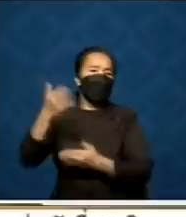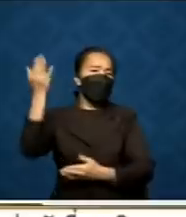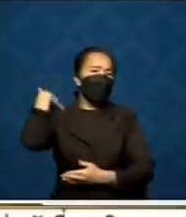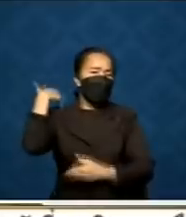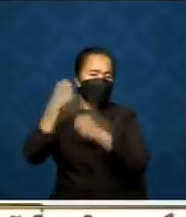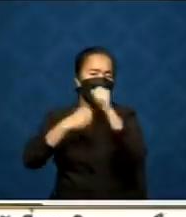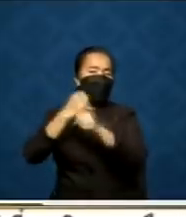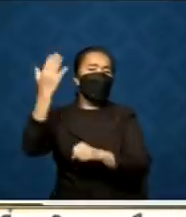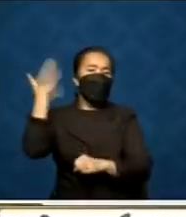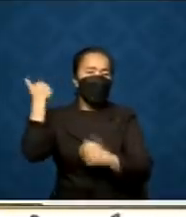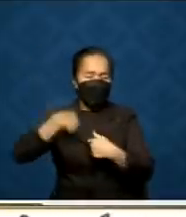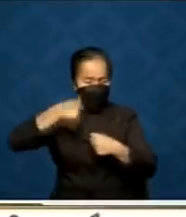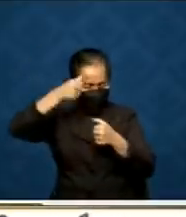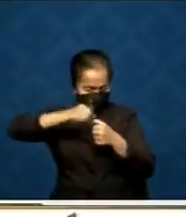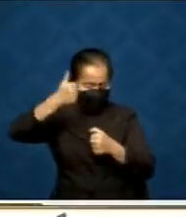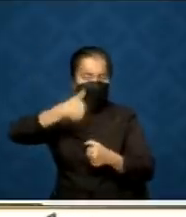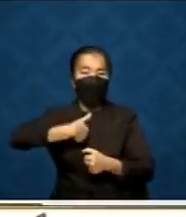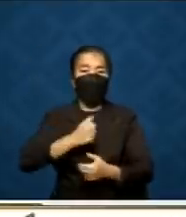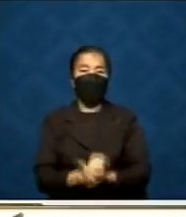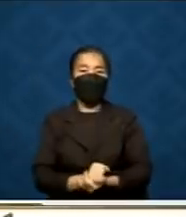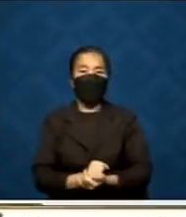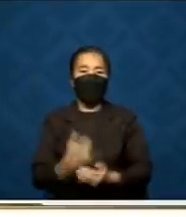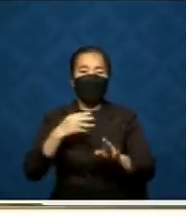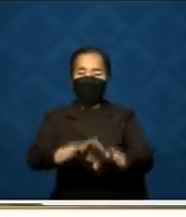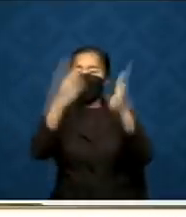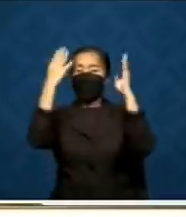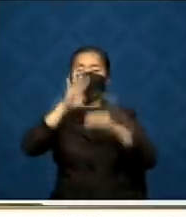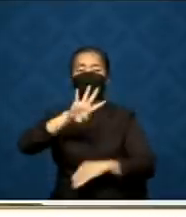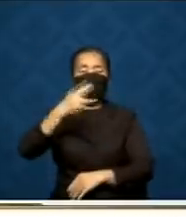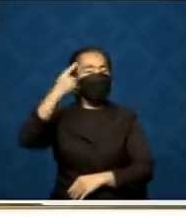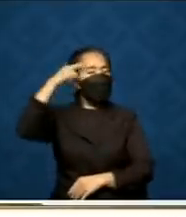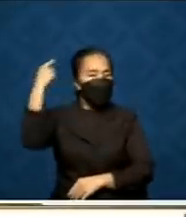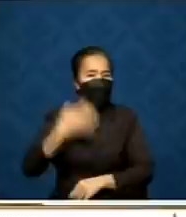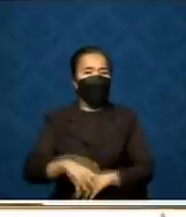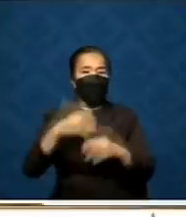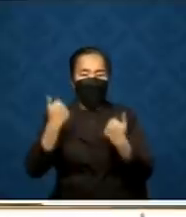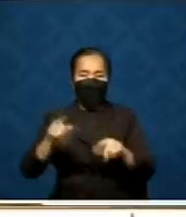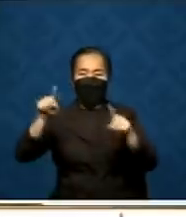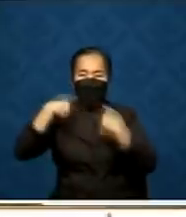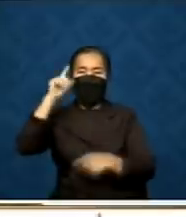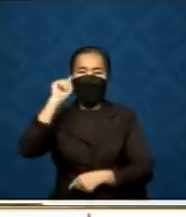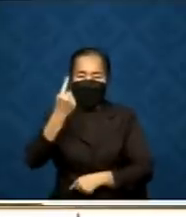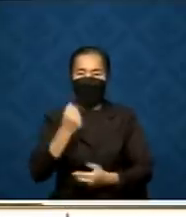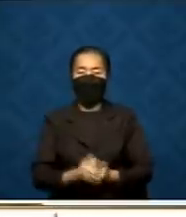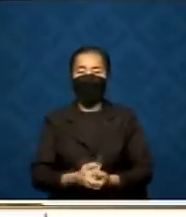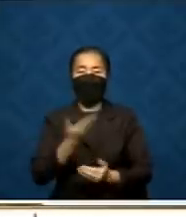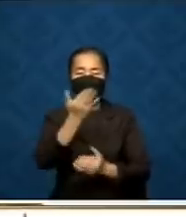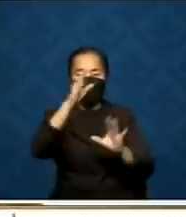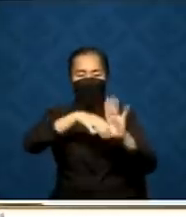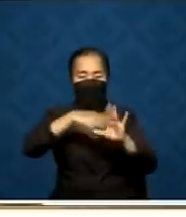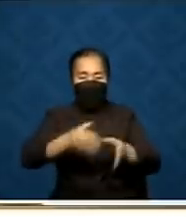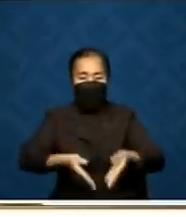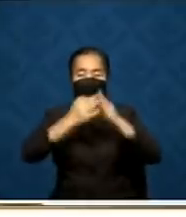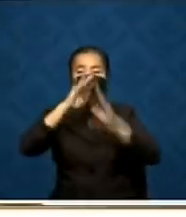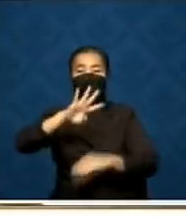ที่แล้วปีแล้วจำได้เปิด 4,000บาทแล้ววันนี้ก็ตอบให้ฟังอีกทีว่างไอ้ขอจดจัดตั้งสี่หมื่นเนี่ย